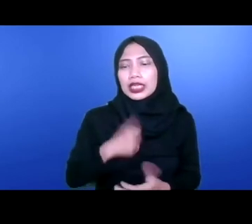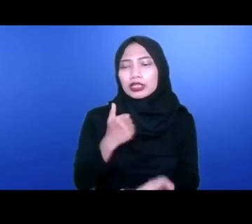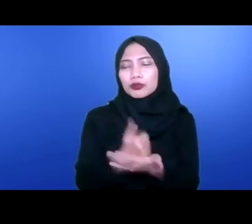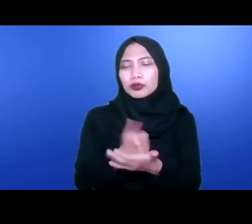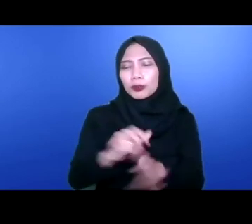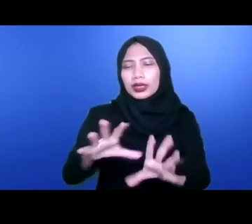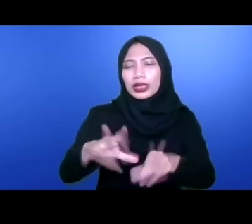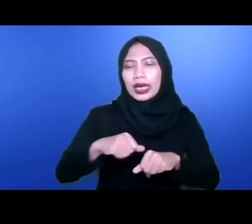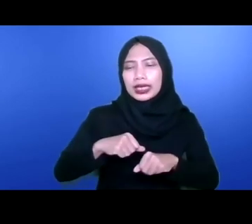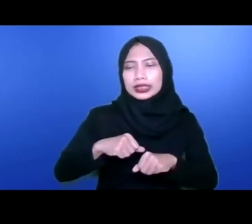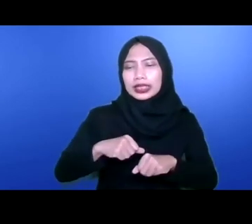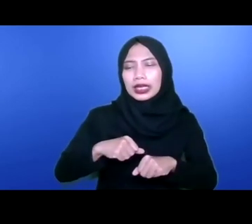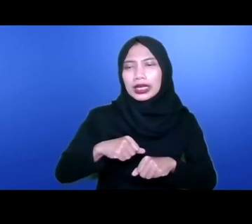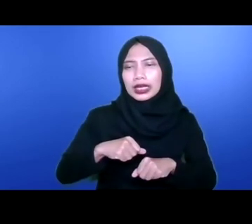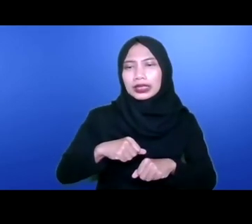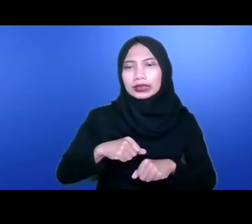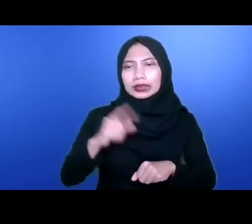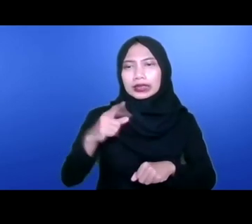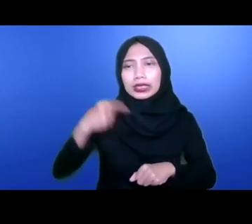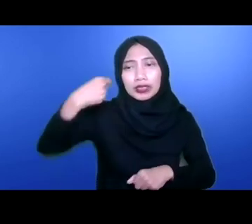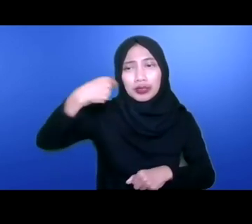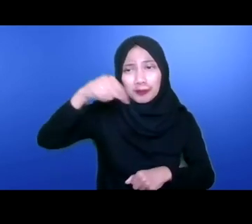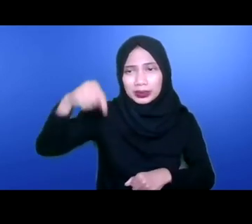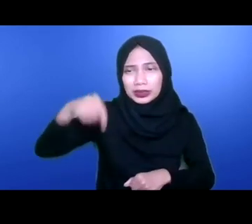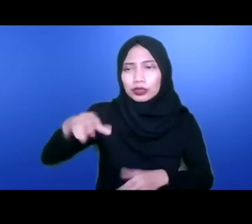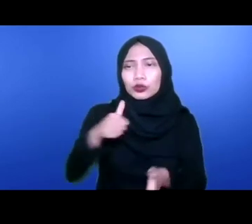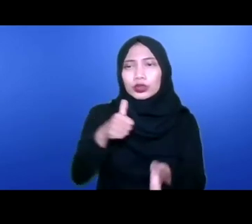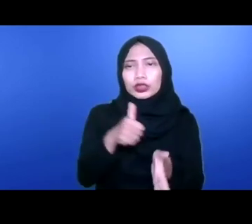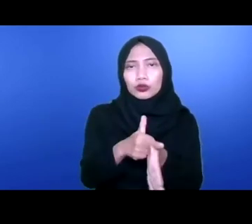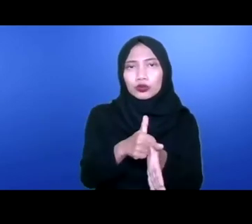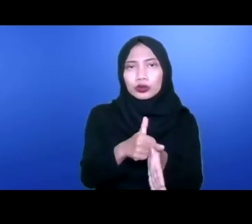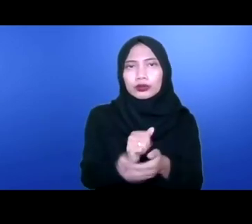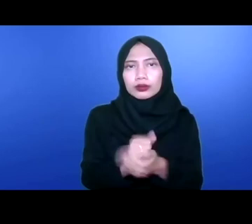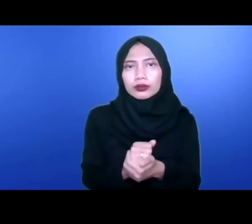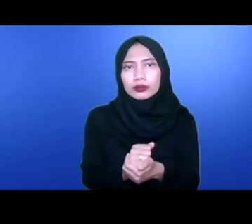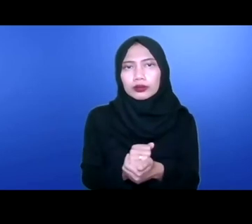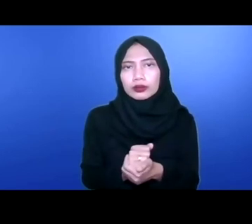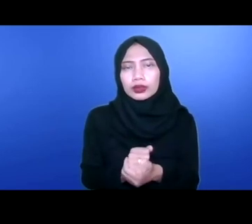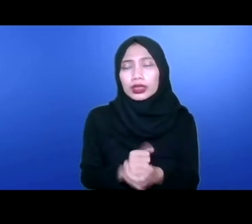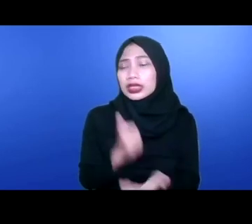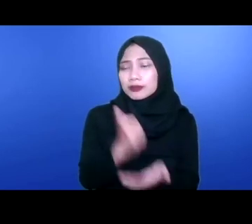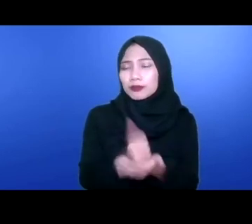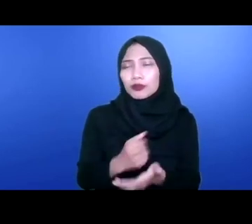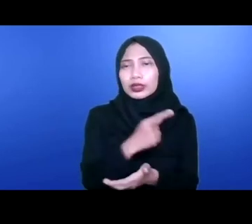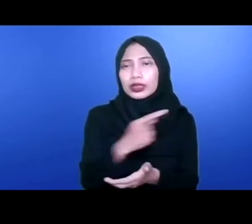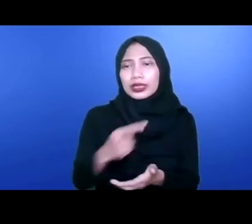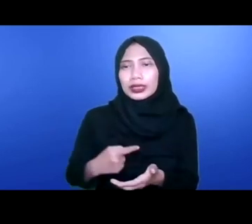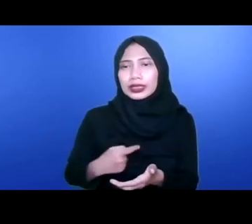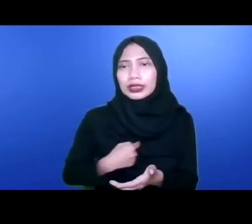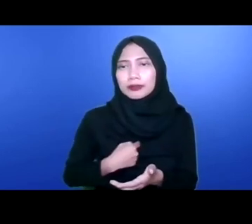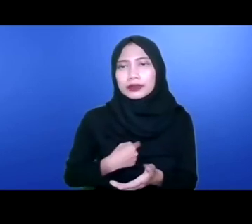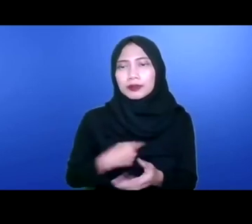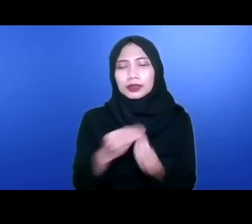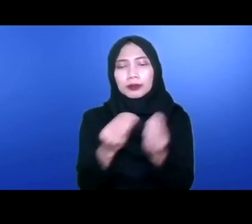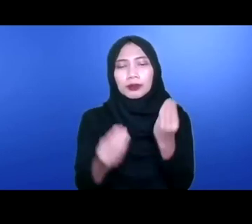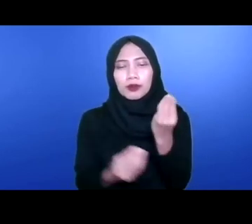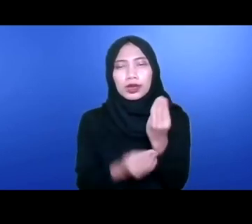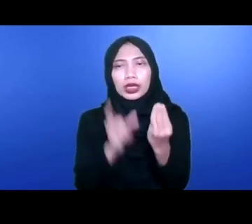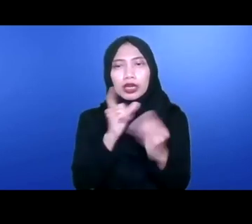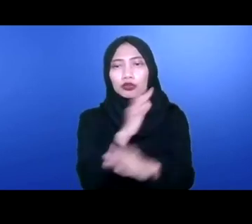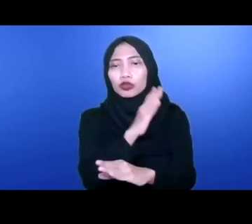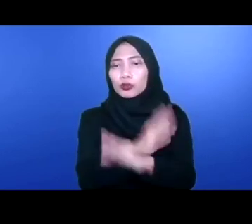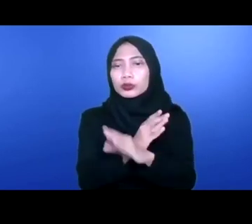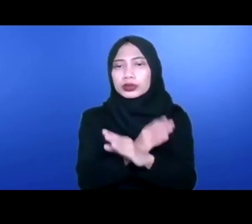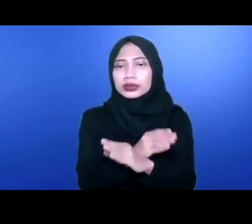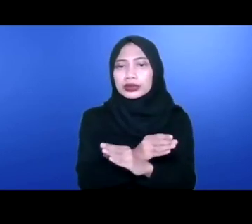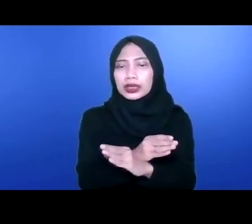karena kita tuh sebetulnya bisa jadi duta untuk mengurangi spreading the virus. Nah, salah satu benefitnya lagi